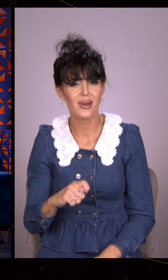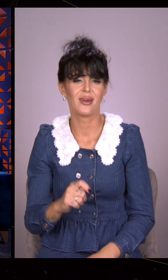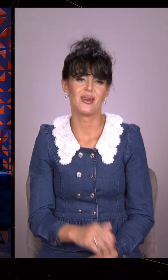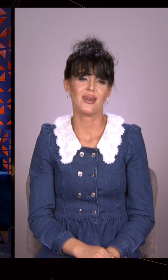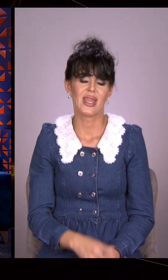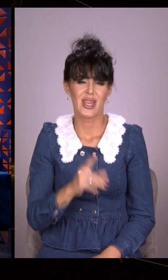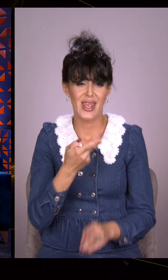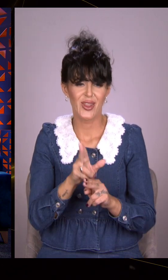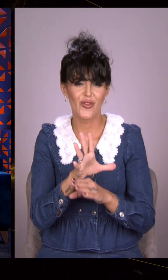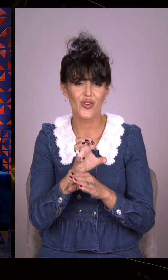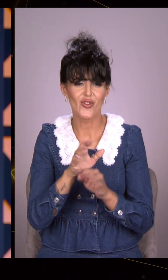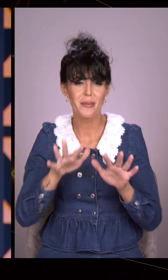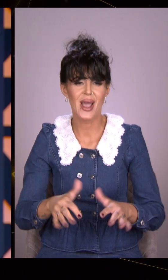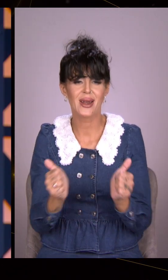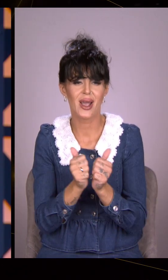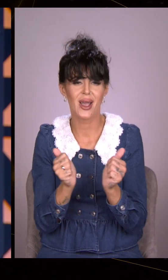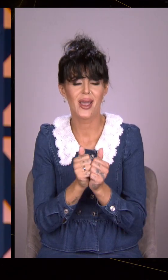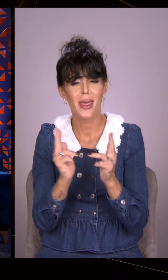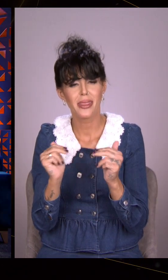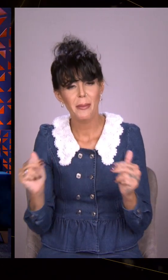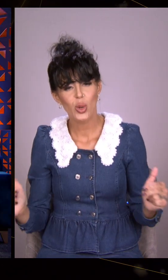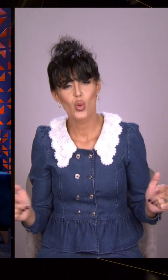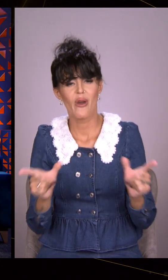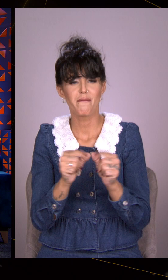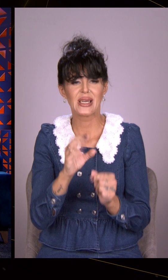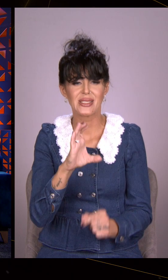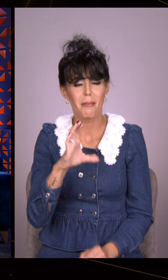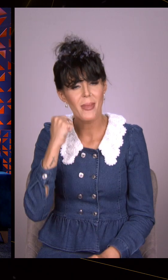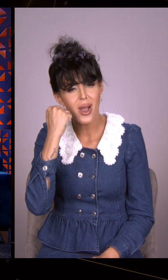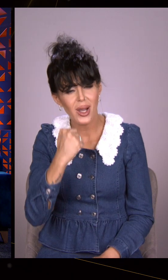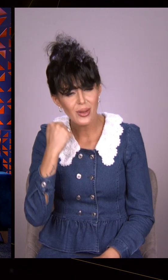Це також тут, на Дніпрі. Це з бабусі.